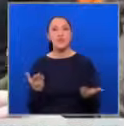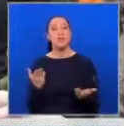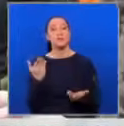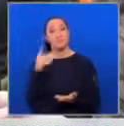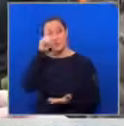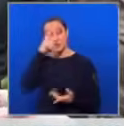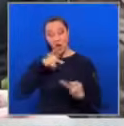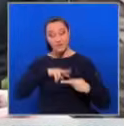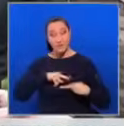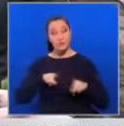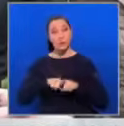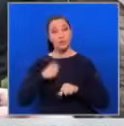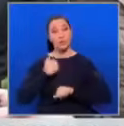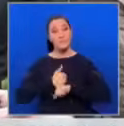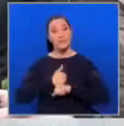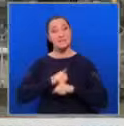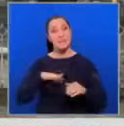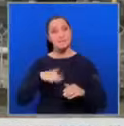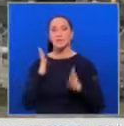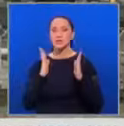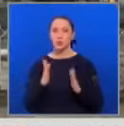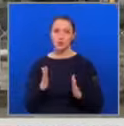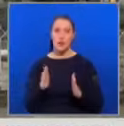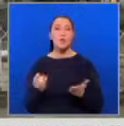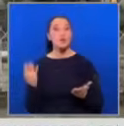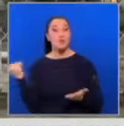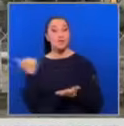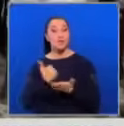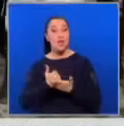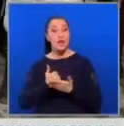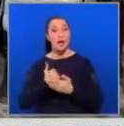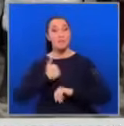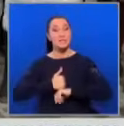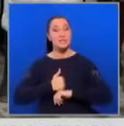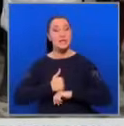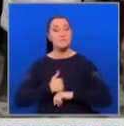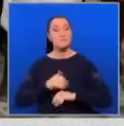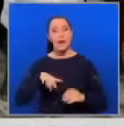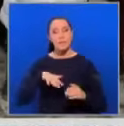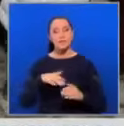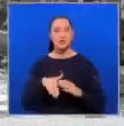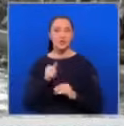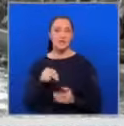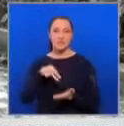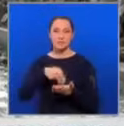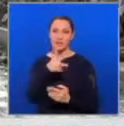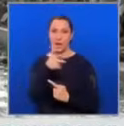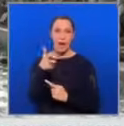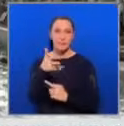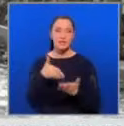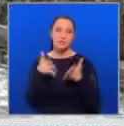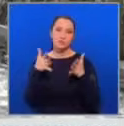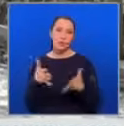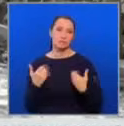ще я върнат кметски наместник категорични сме новоназначеният кметски наместник отказа да застане пред камерата ни заради